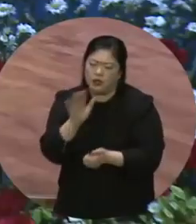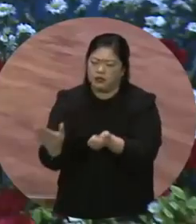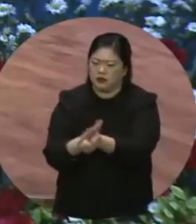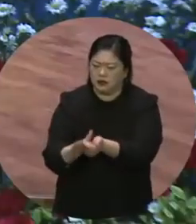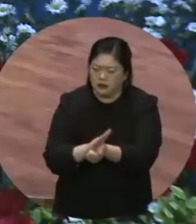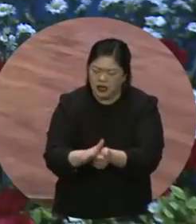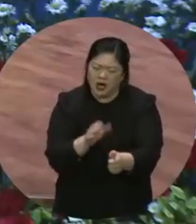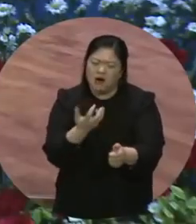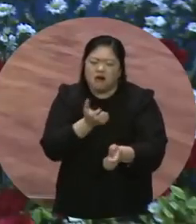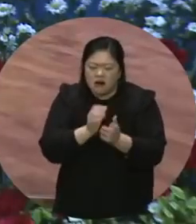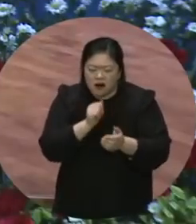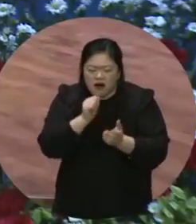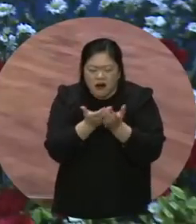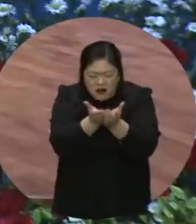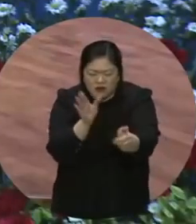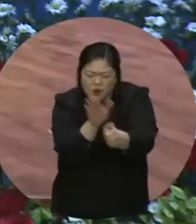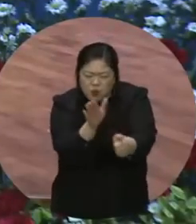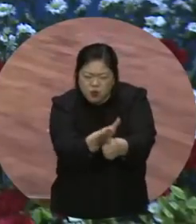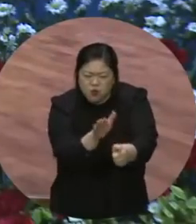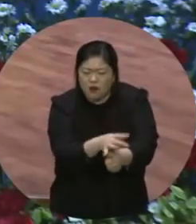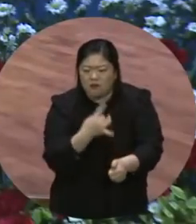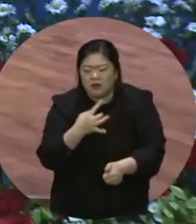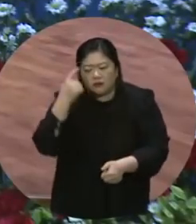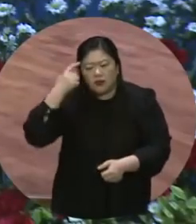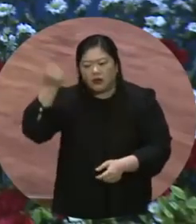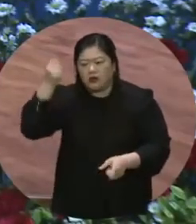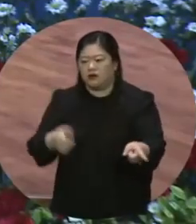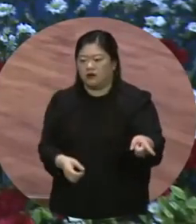그거는 기독교 아니에요.